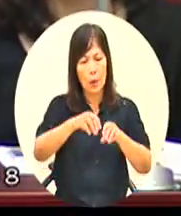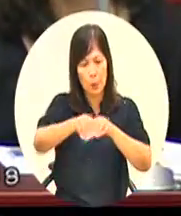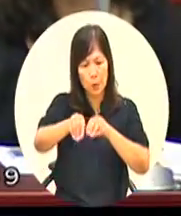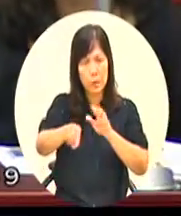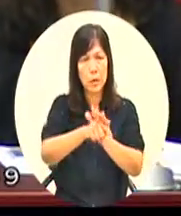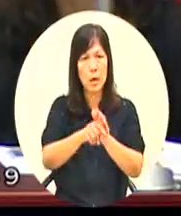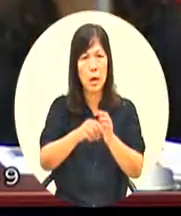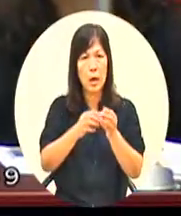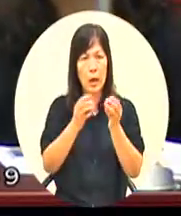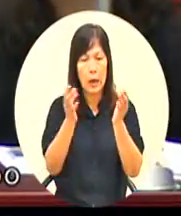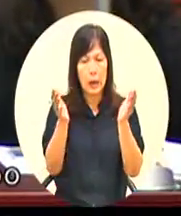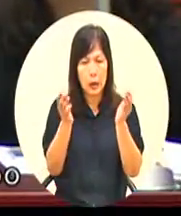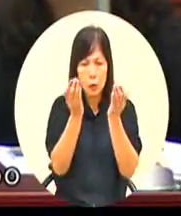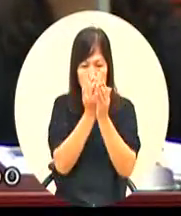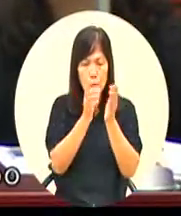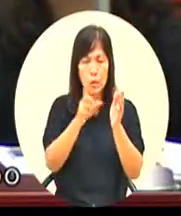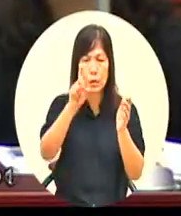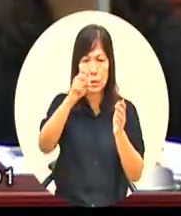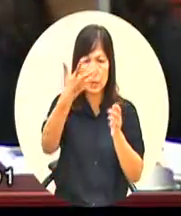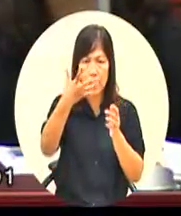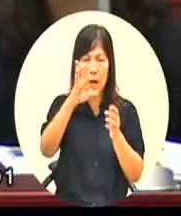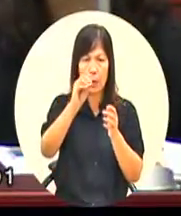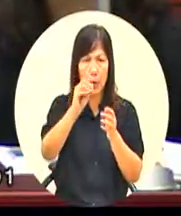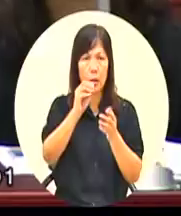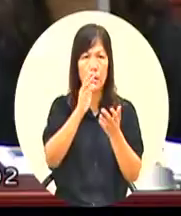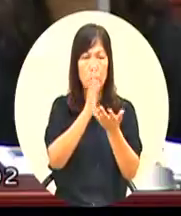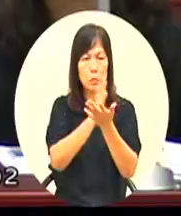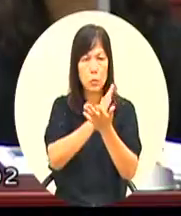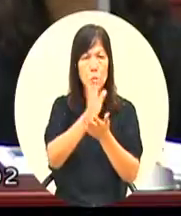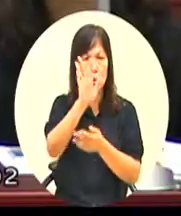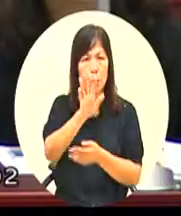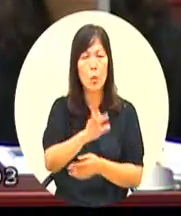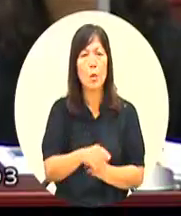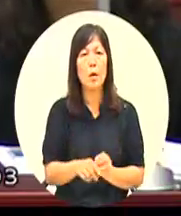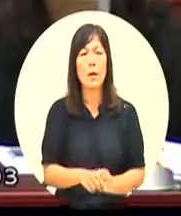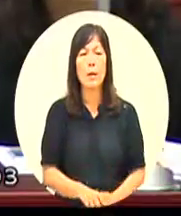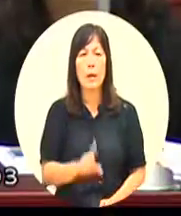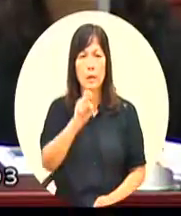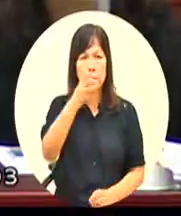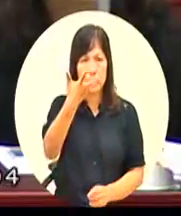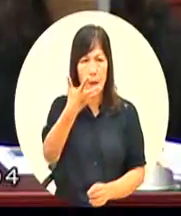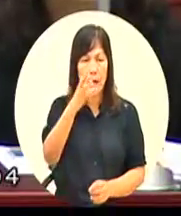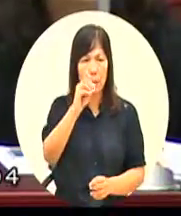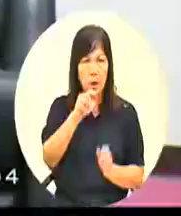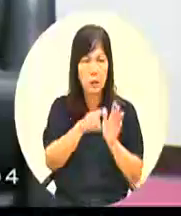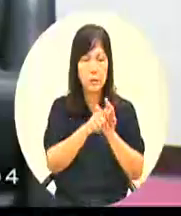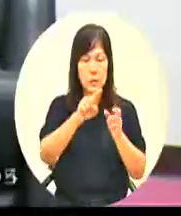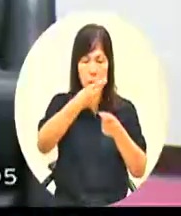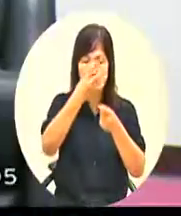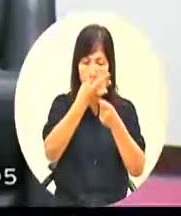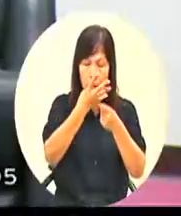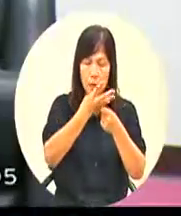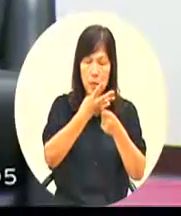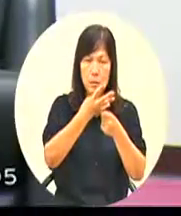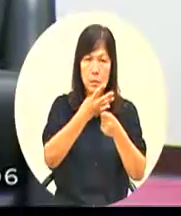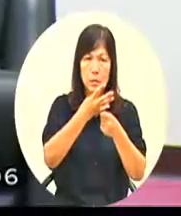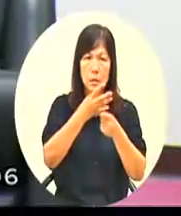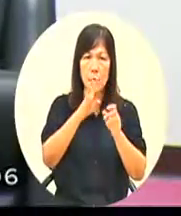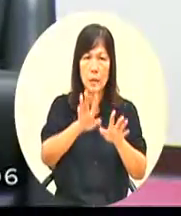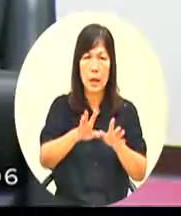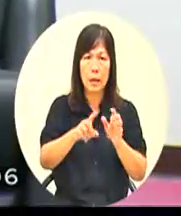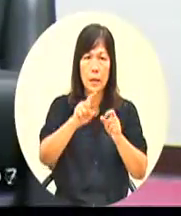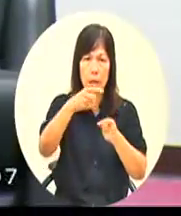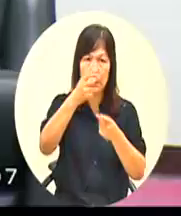书量是18万册。 对，18万册。 是，那其实它从 18万册是104年的时候是18万册。 对， 现